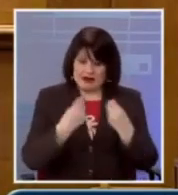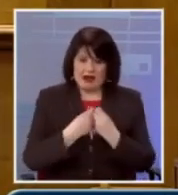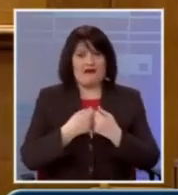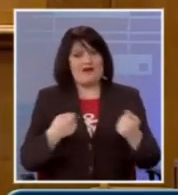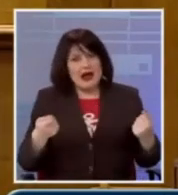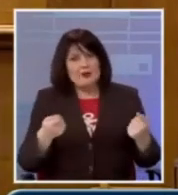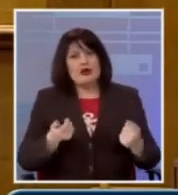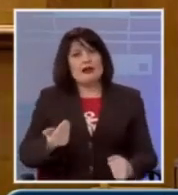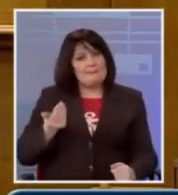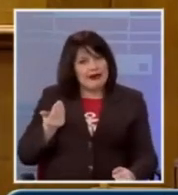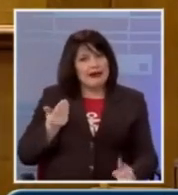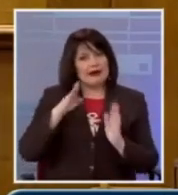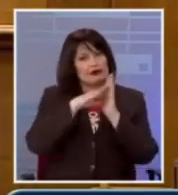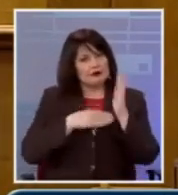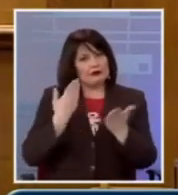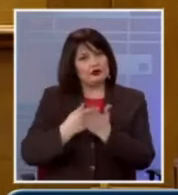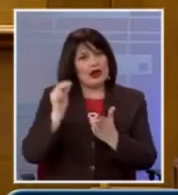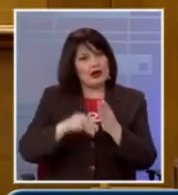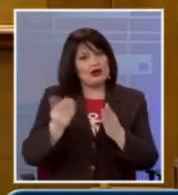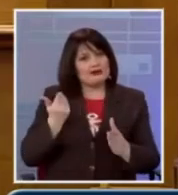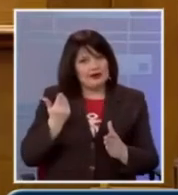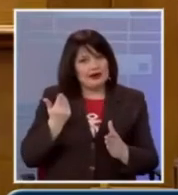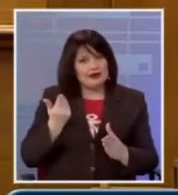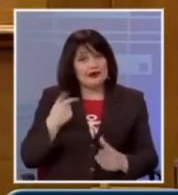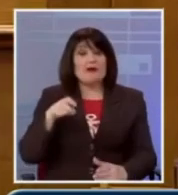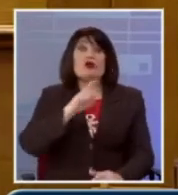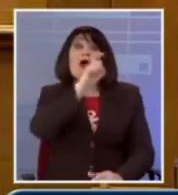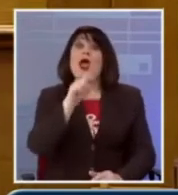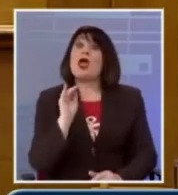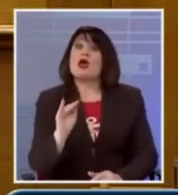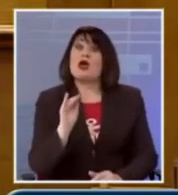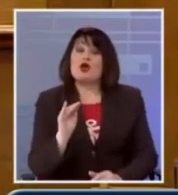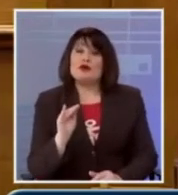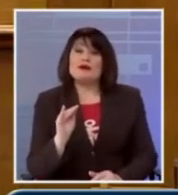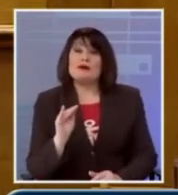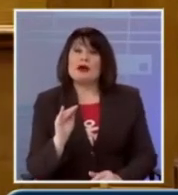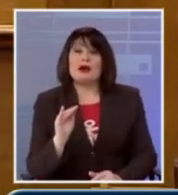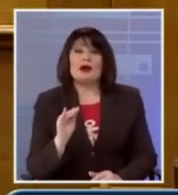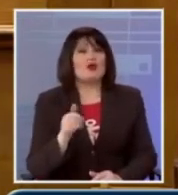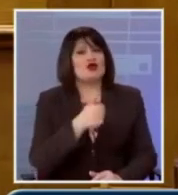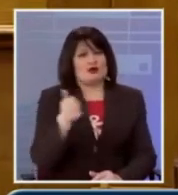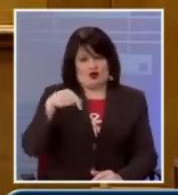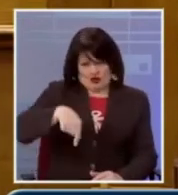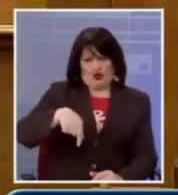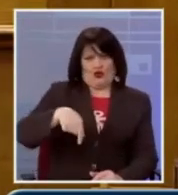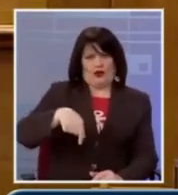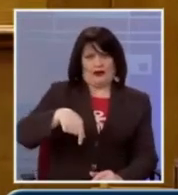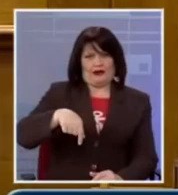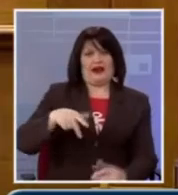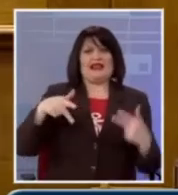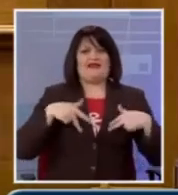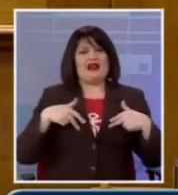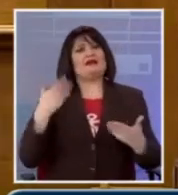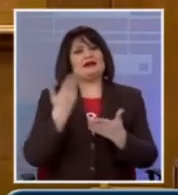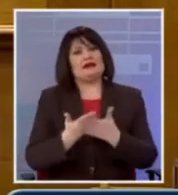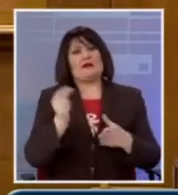των προεκλογικών προαπαιτούμενων? Αυτό είναι ένα αμήλικτο ερώτημα, το οποίο δεν είναι ερώτημα της απόψινής νύχτας, όπου η κυβέρνησή μας ζητά την